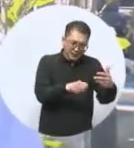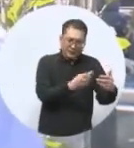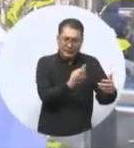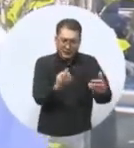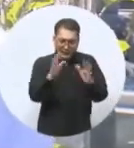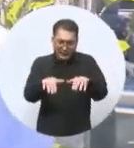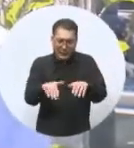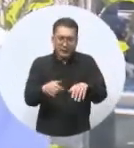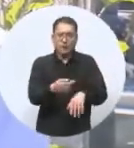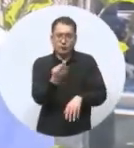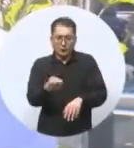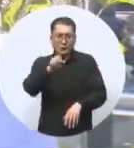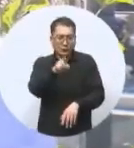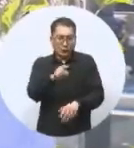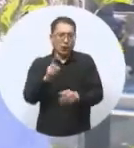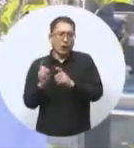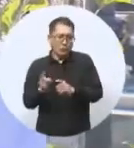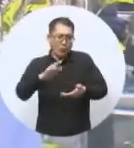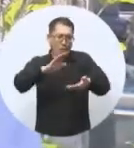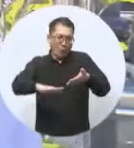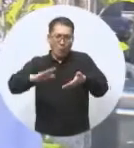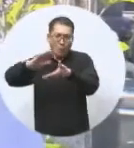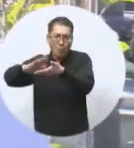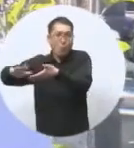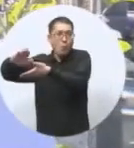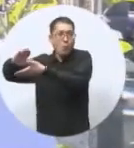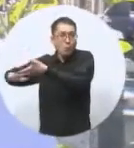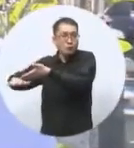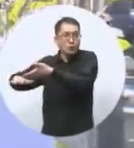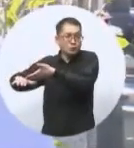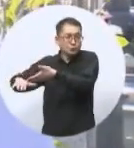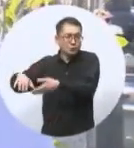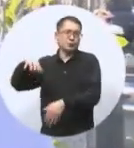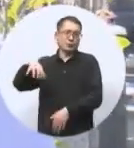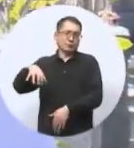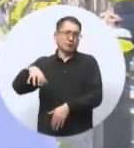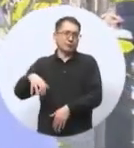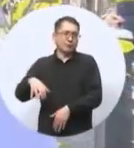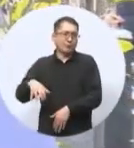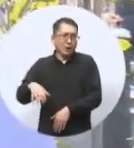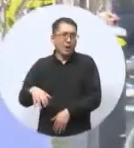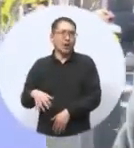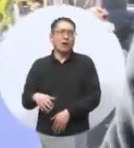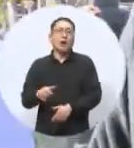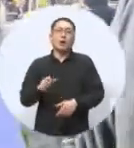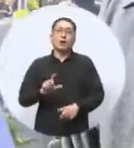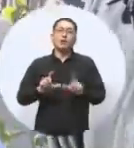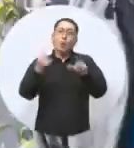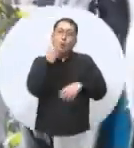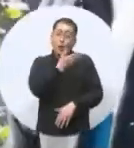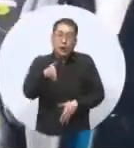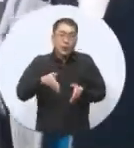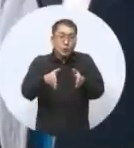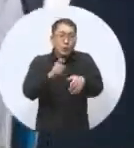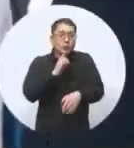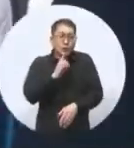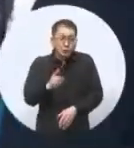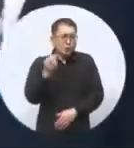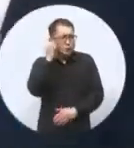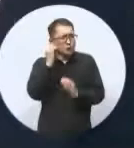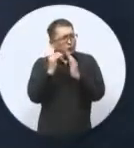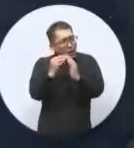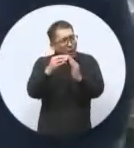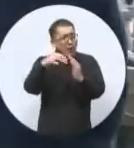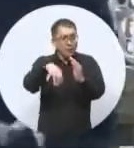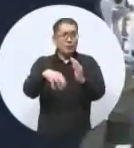留めて、まだ他のそこにいた人が持っていくというような形で継ぎ立て場、まあ、いわゆる東海道でいう宿場と同じような意味